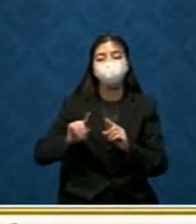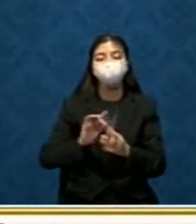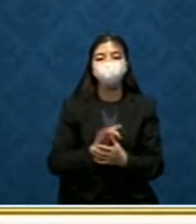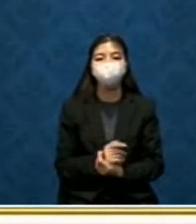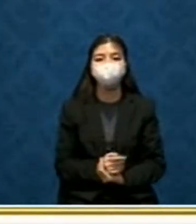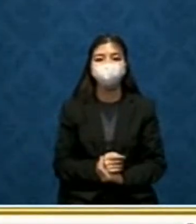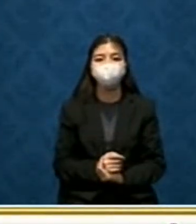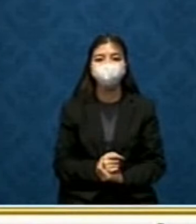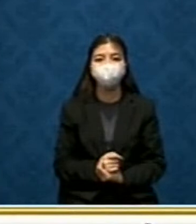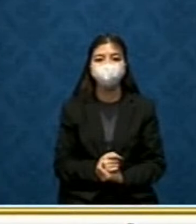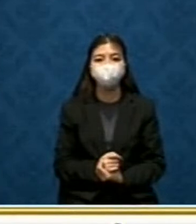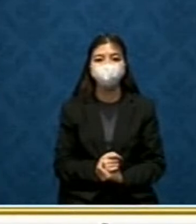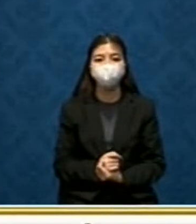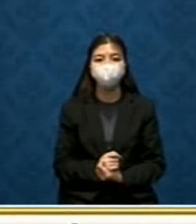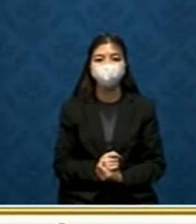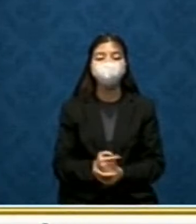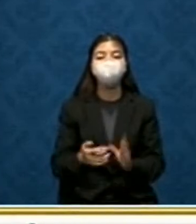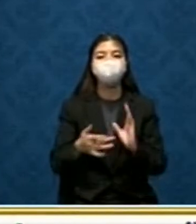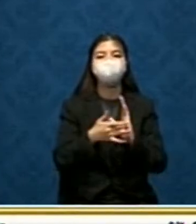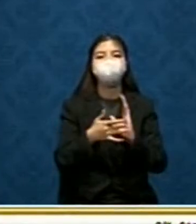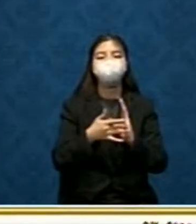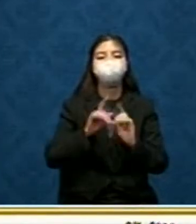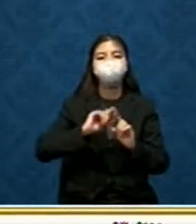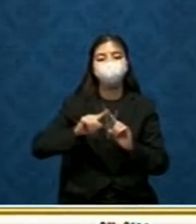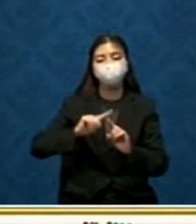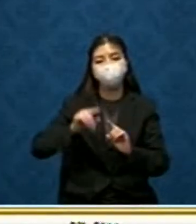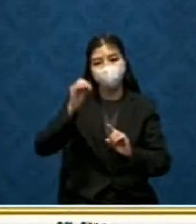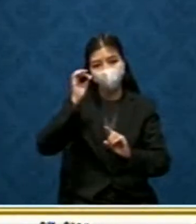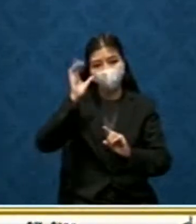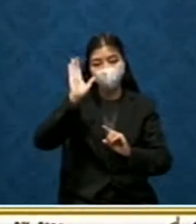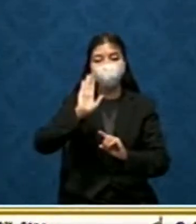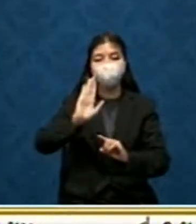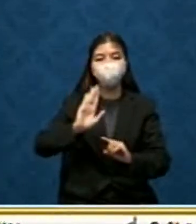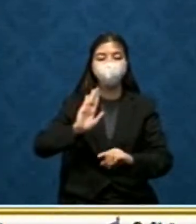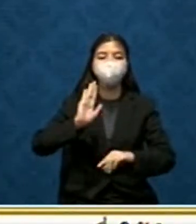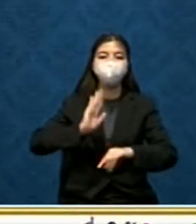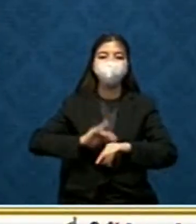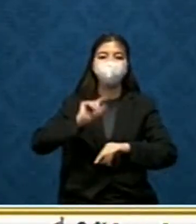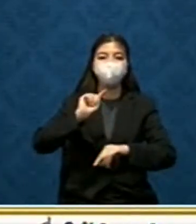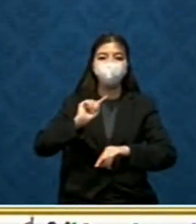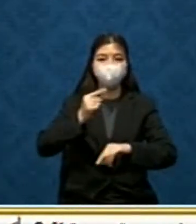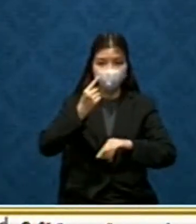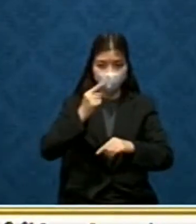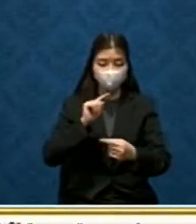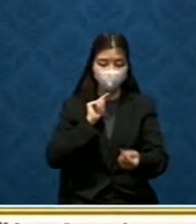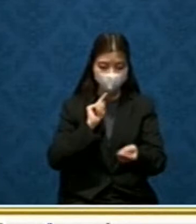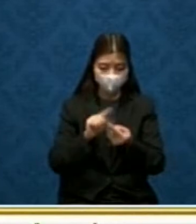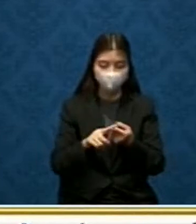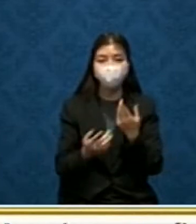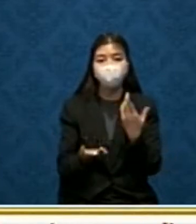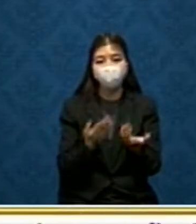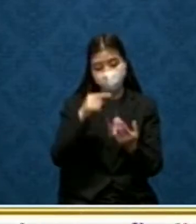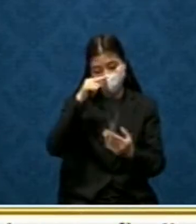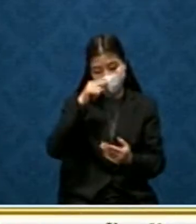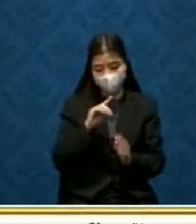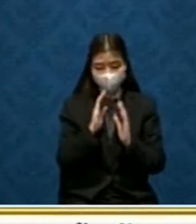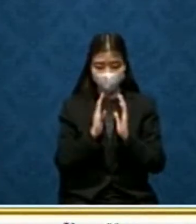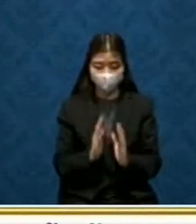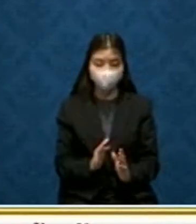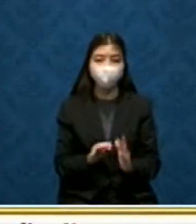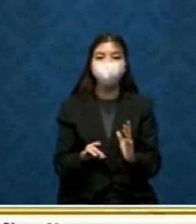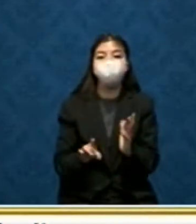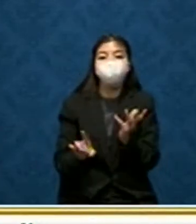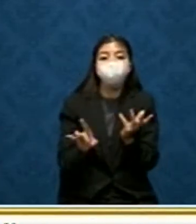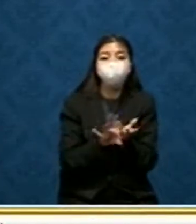คือความสามารถทางดีคตอน Franciscoนี้ก็อคามสามารถให่ถ้าคนไทยหอคนชาตไหนคุภาพต่ำ